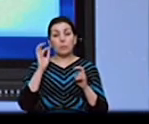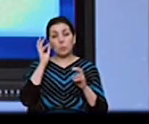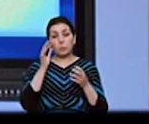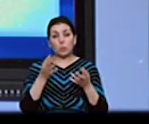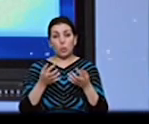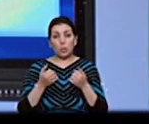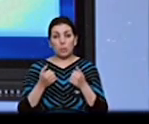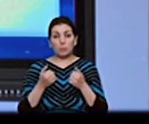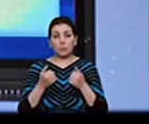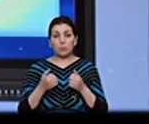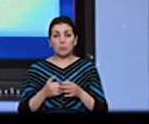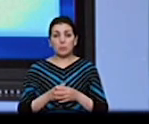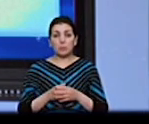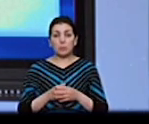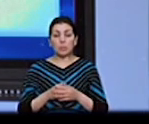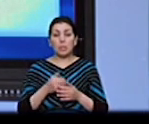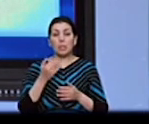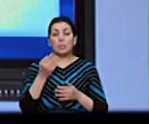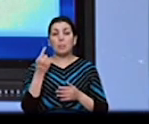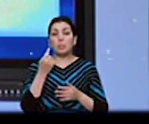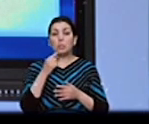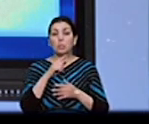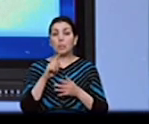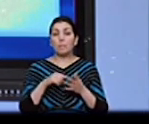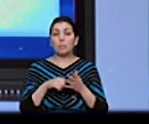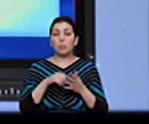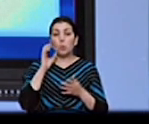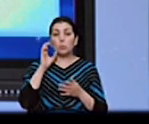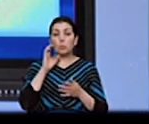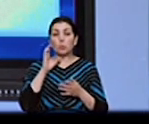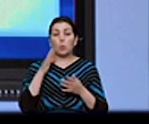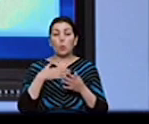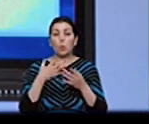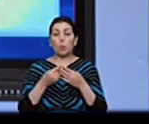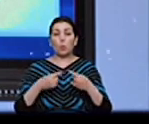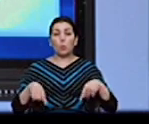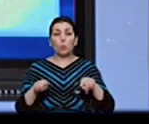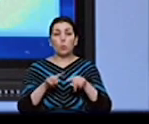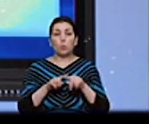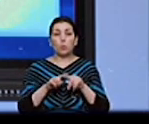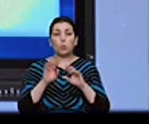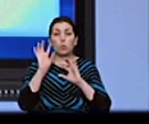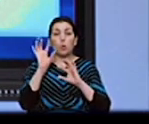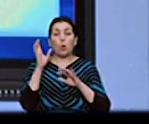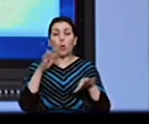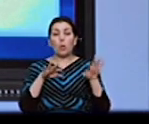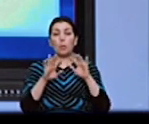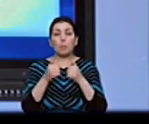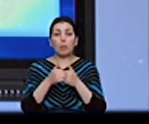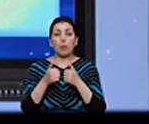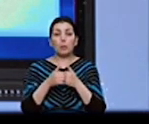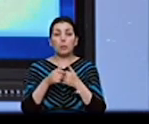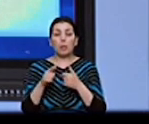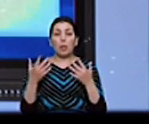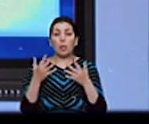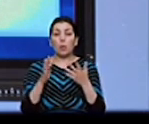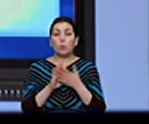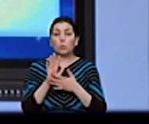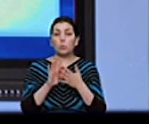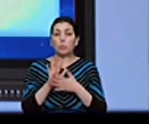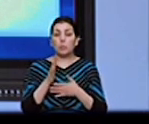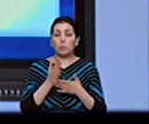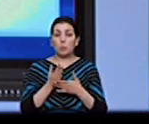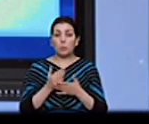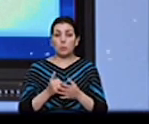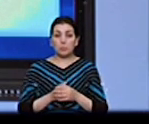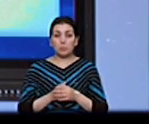yodimizga olamiz. Sizga birinchi savol: O'zbekiston hududidagi tog' yonbag'rlarda qanday o'simliklar